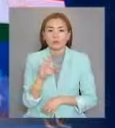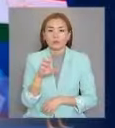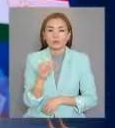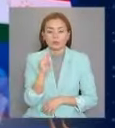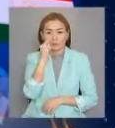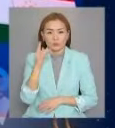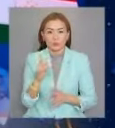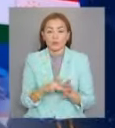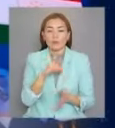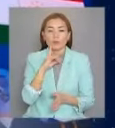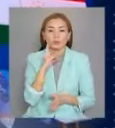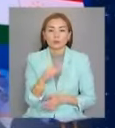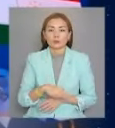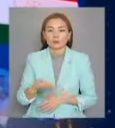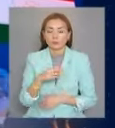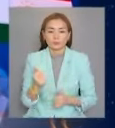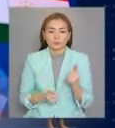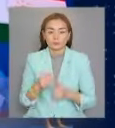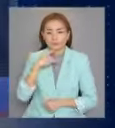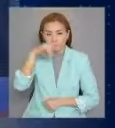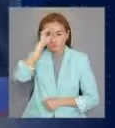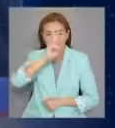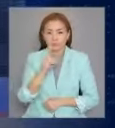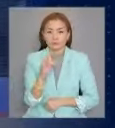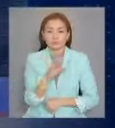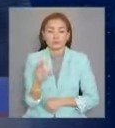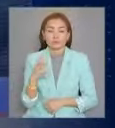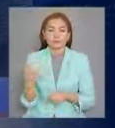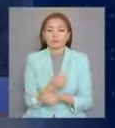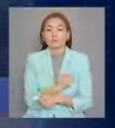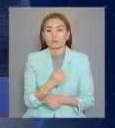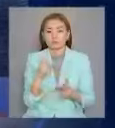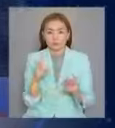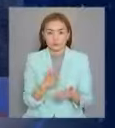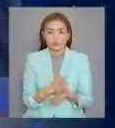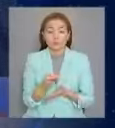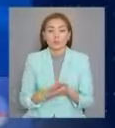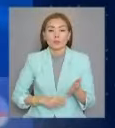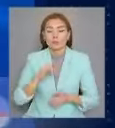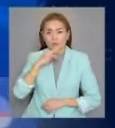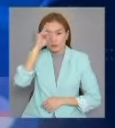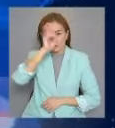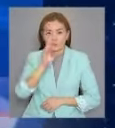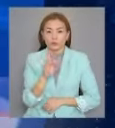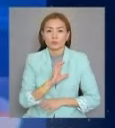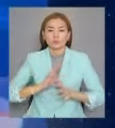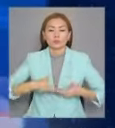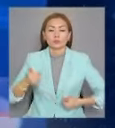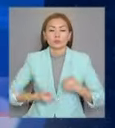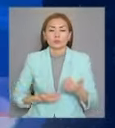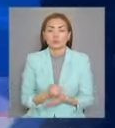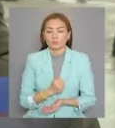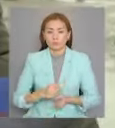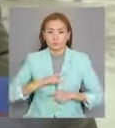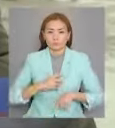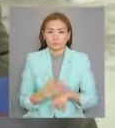Шымкент қаласында жасөспірімдер арасында өткен қазақ күресінен ел чемпионаты атанған еді. Одан кейін қазақ күресінің әлем чемпионатына жолдама